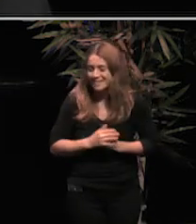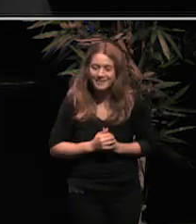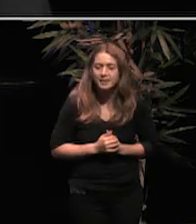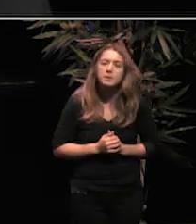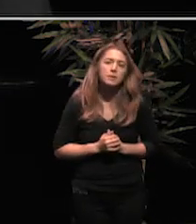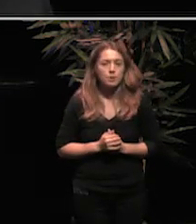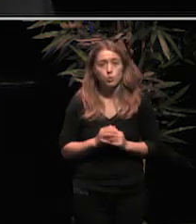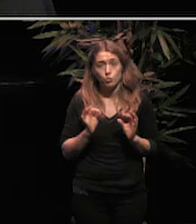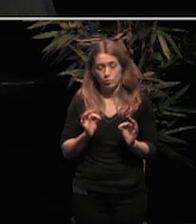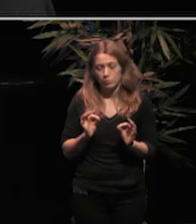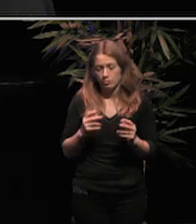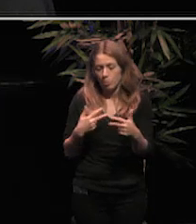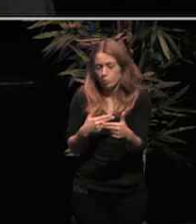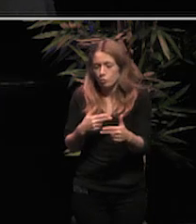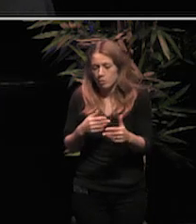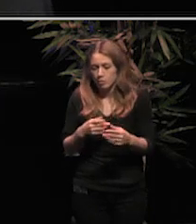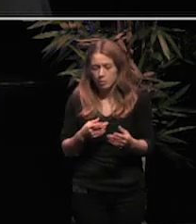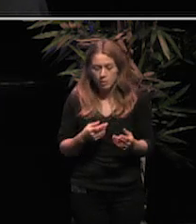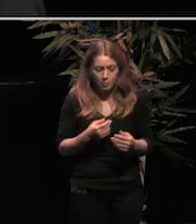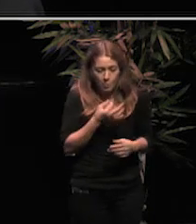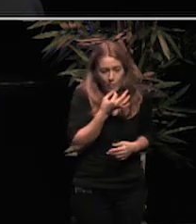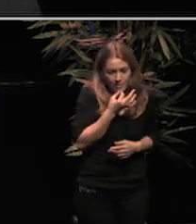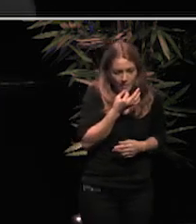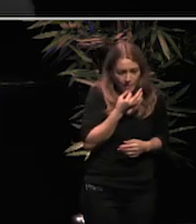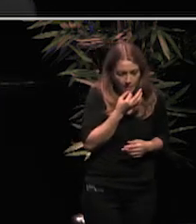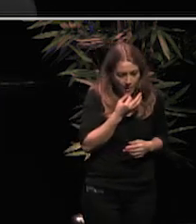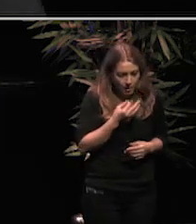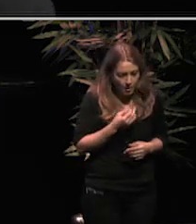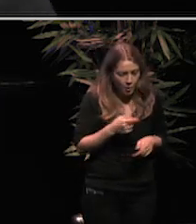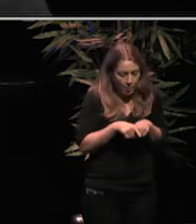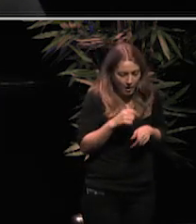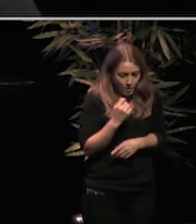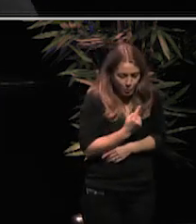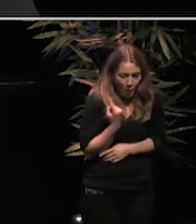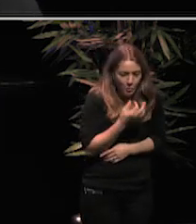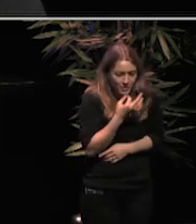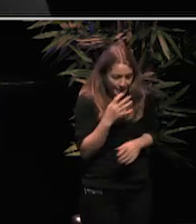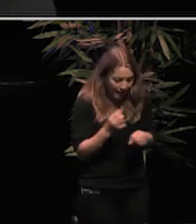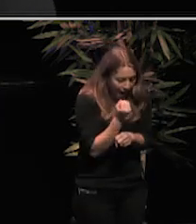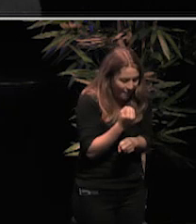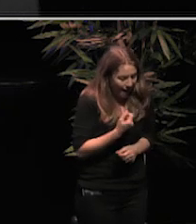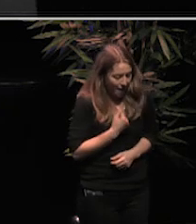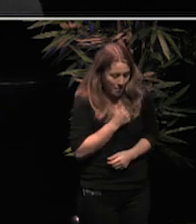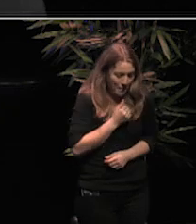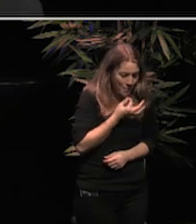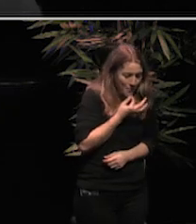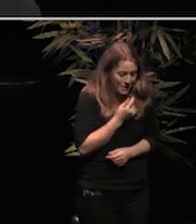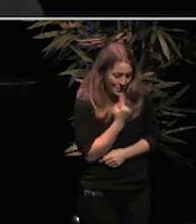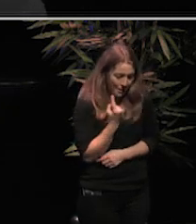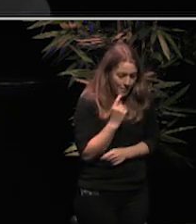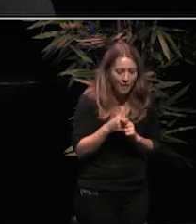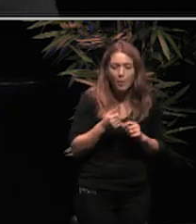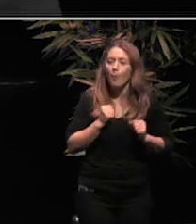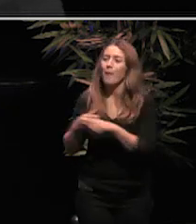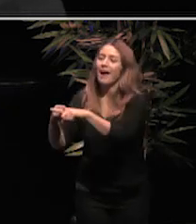voilà, histoire de vivre un peu ce moment un peu en solitaire, de le savourer pour moi et puis après de le partager avec